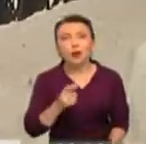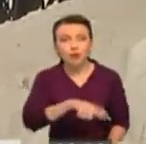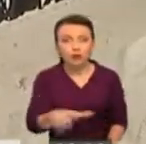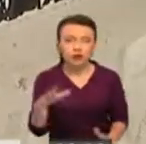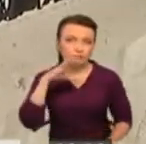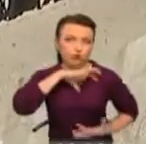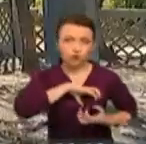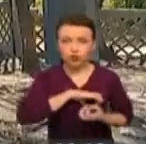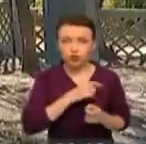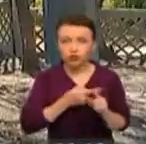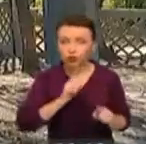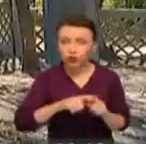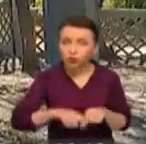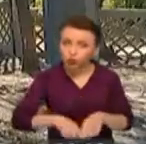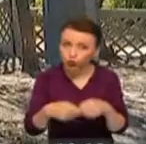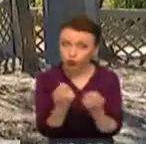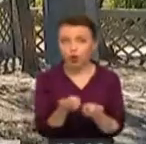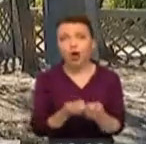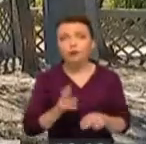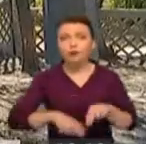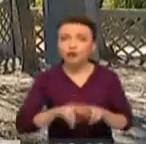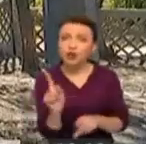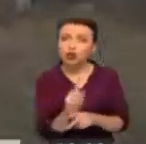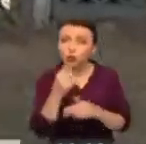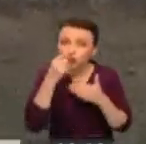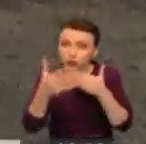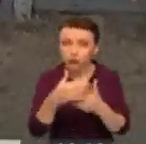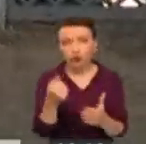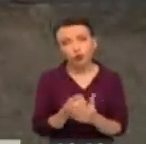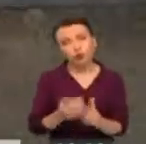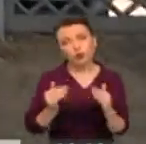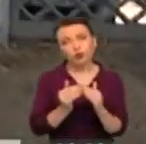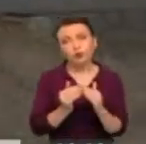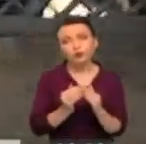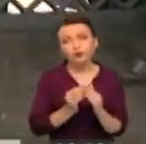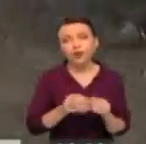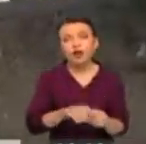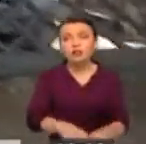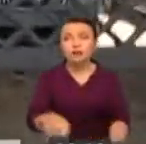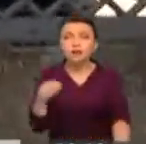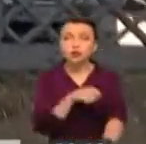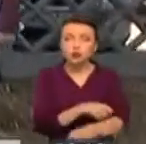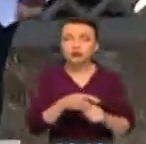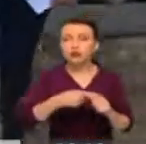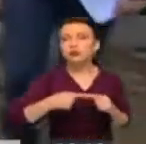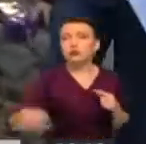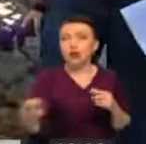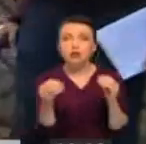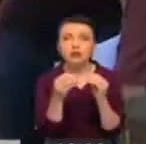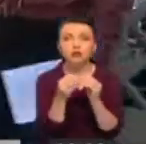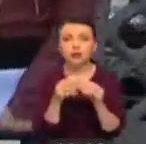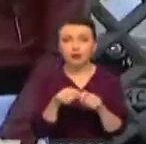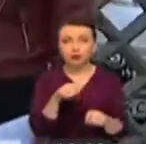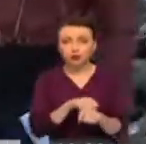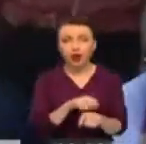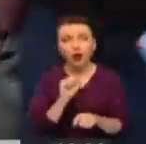що автостоянка порушує будівельні норми та близько розташована до їхнього будинку. Замірюють відстань, вона складає 10